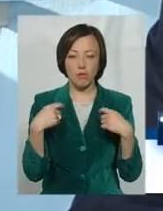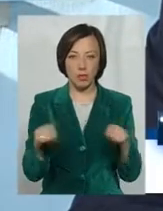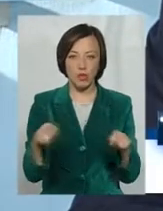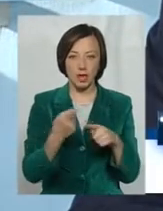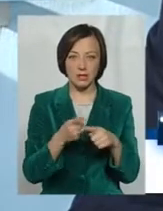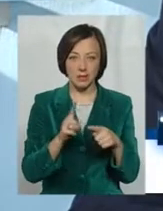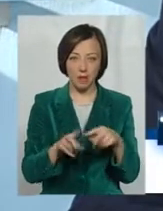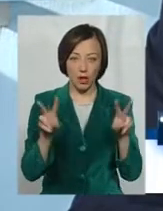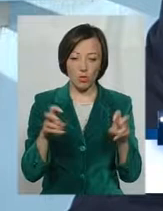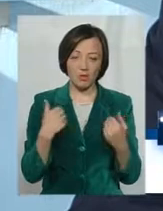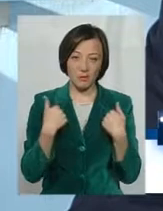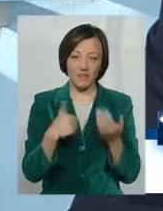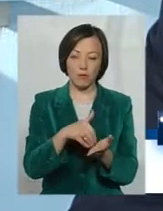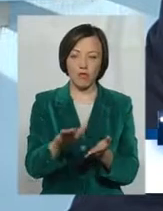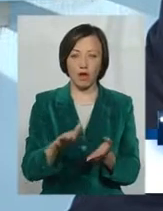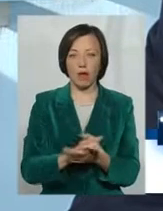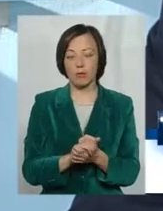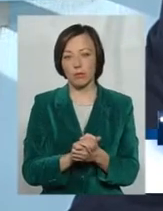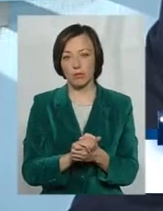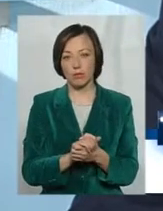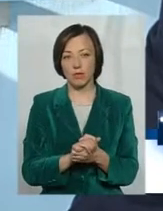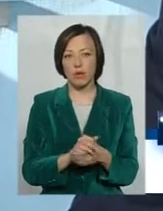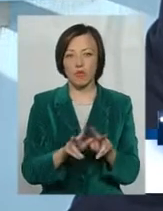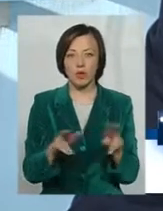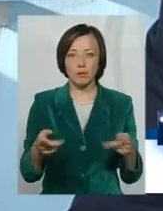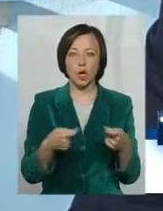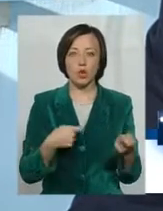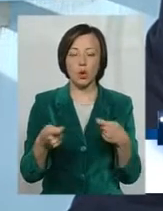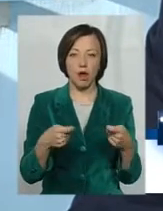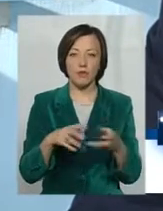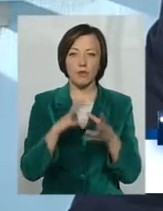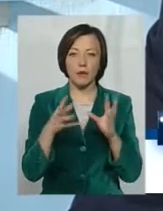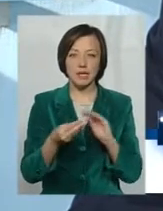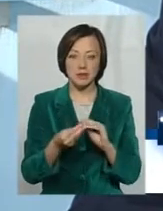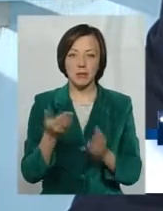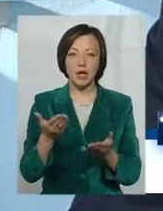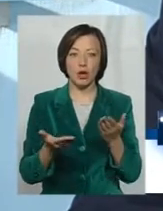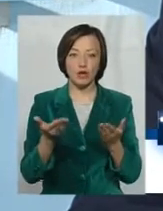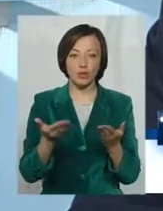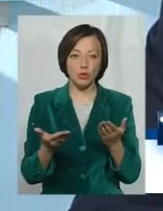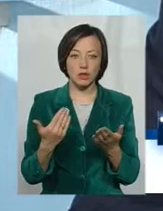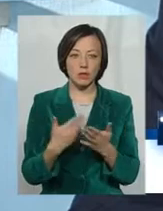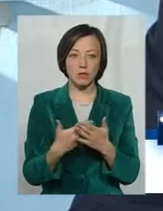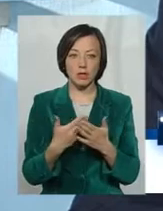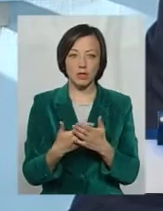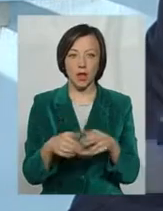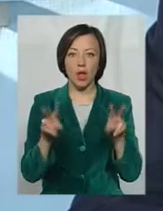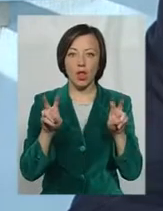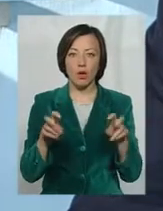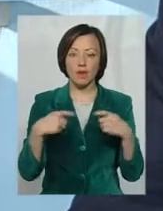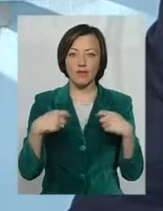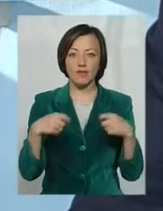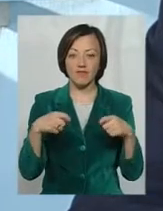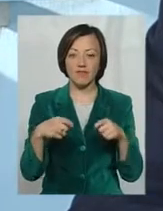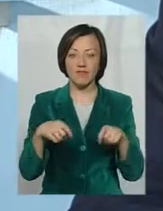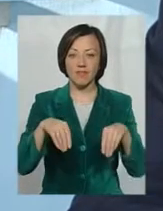даний лот, то ми відмовляємо у подібних торгах. І в принципі, навіть якщо, наприклад, лот виставлений на торги,